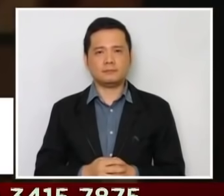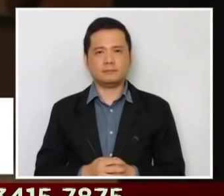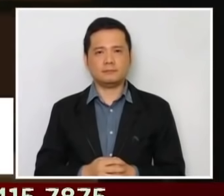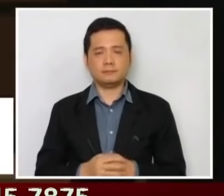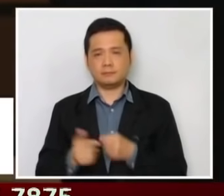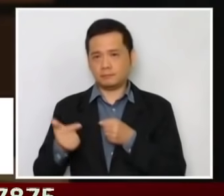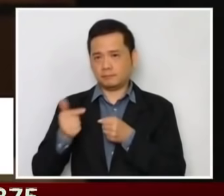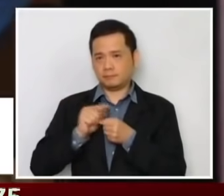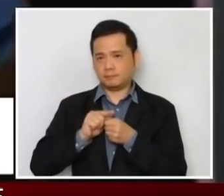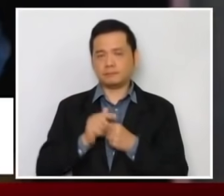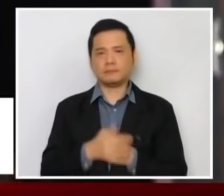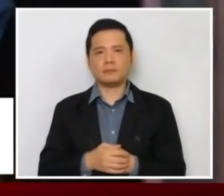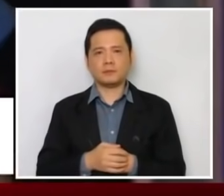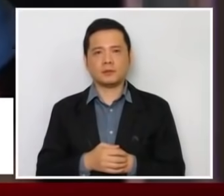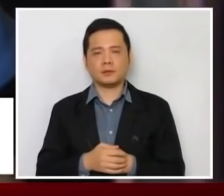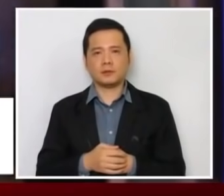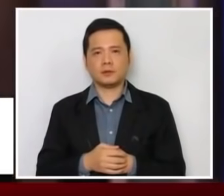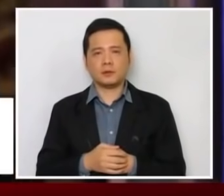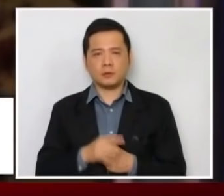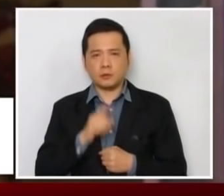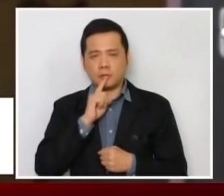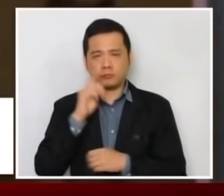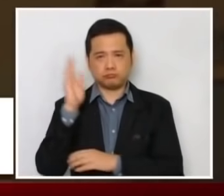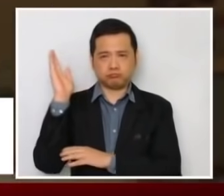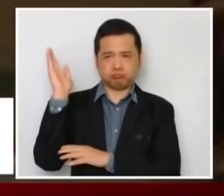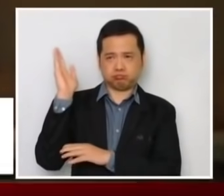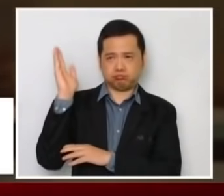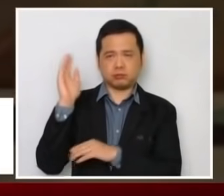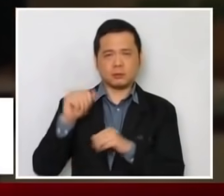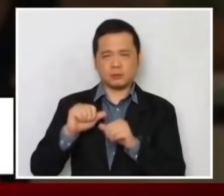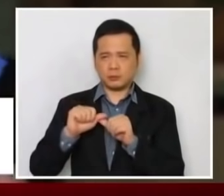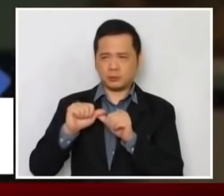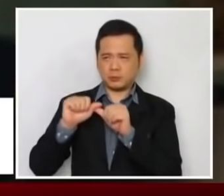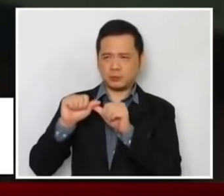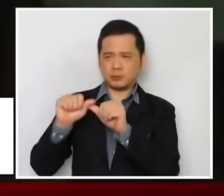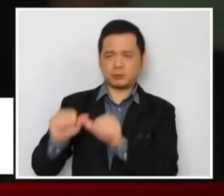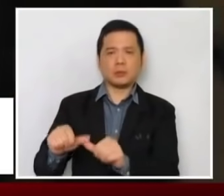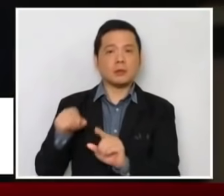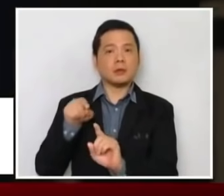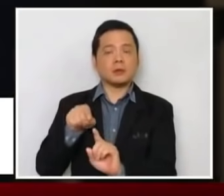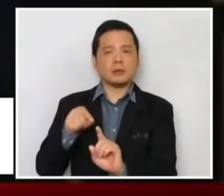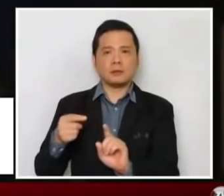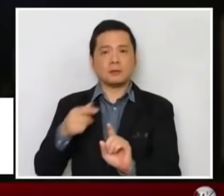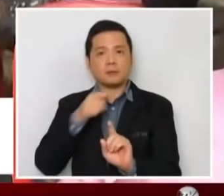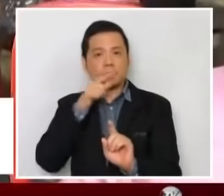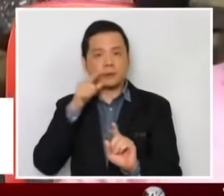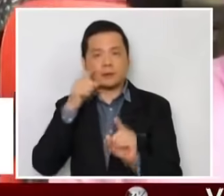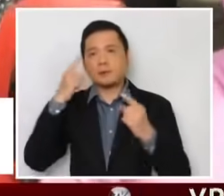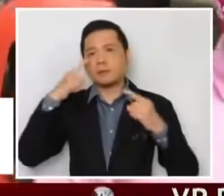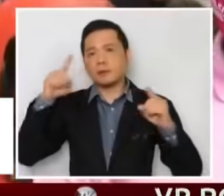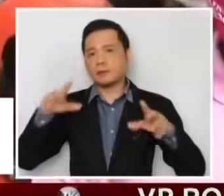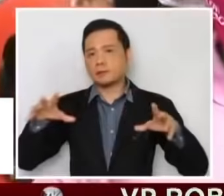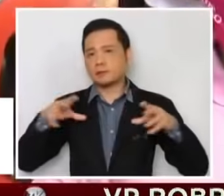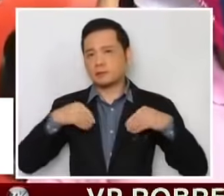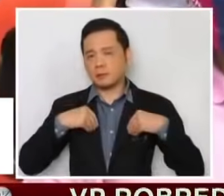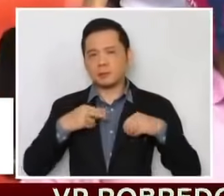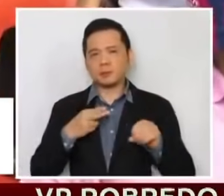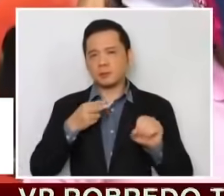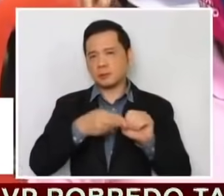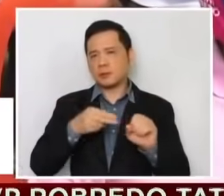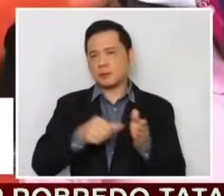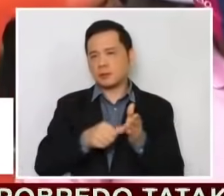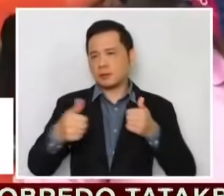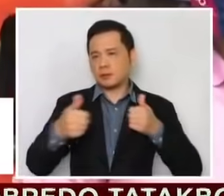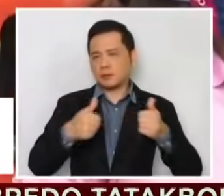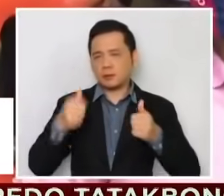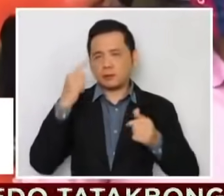Matapos ang mahabang pagninilay, tinanggap na ni Vice President Lenny Robredo ang hamon at panawagan na maging pambato ng oposisyon